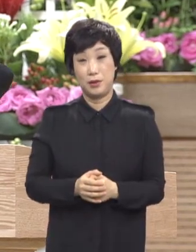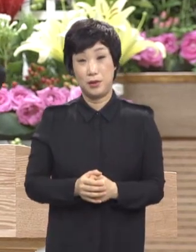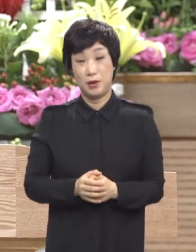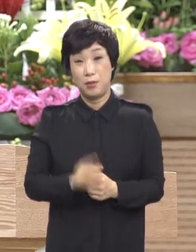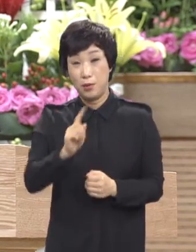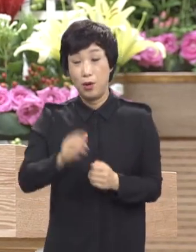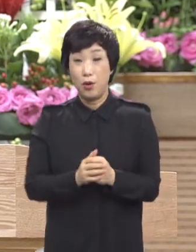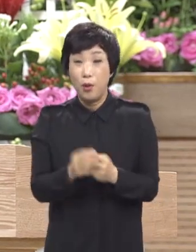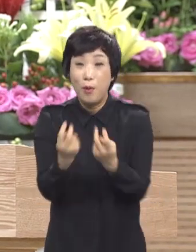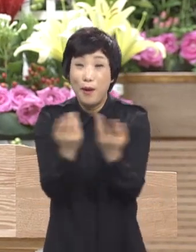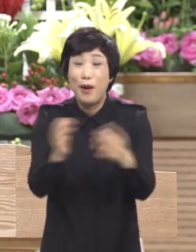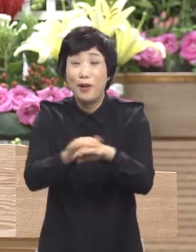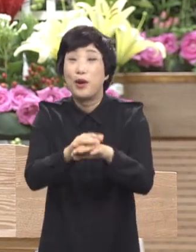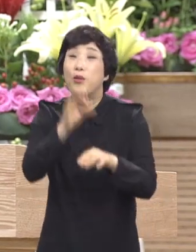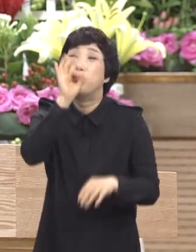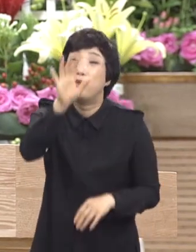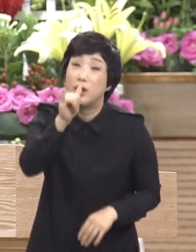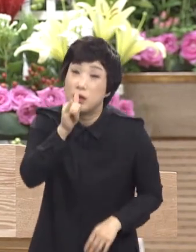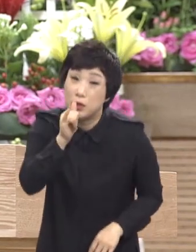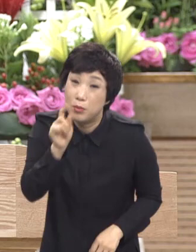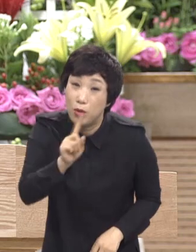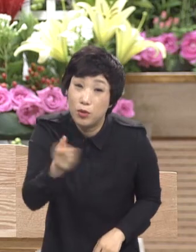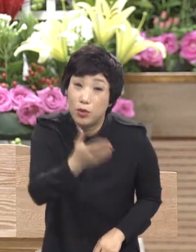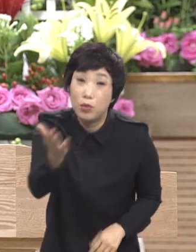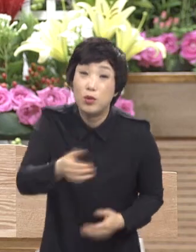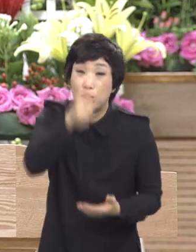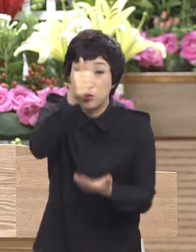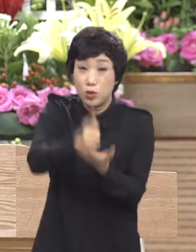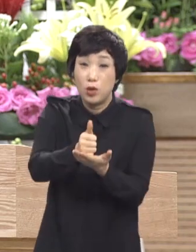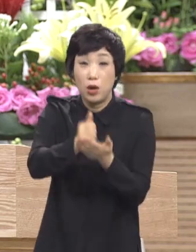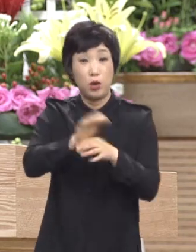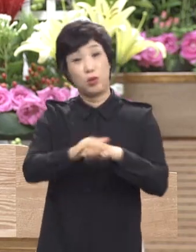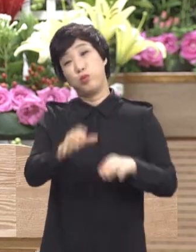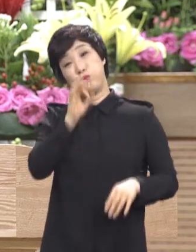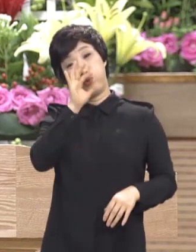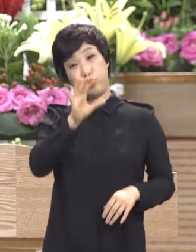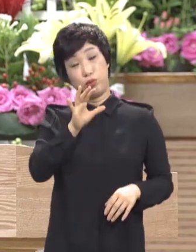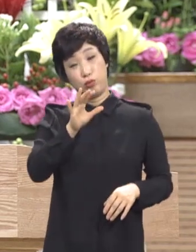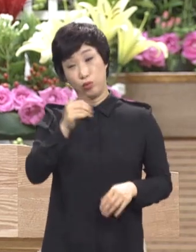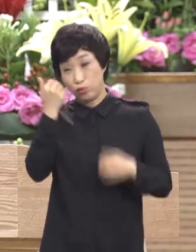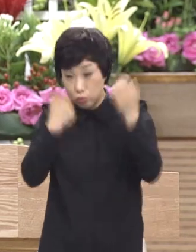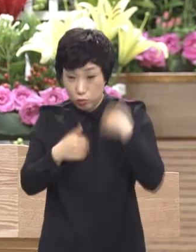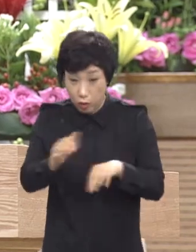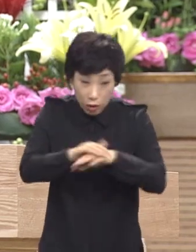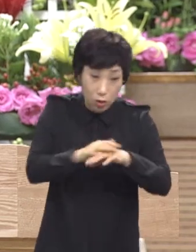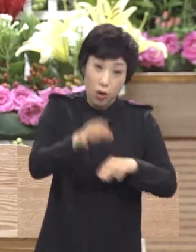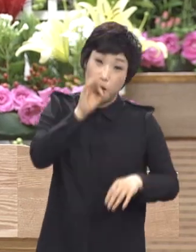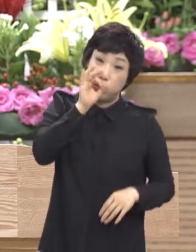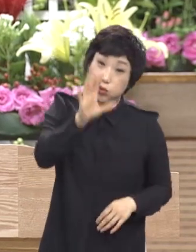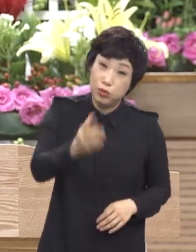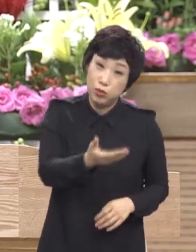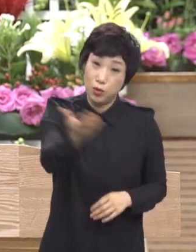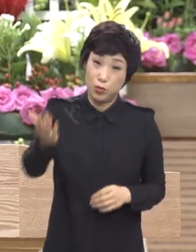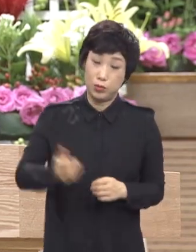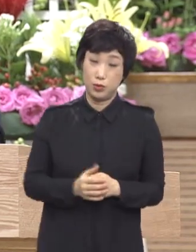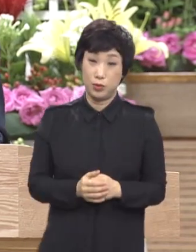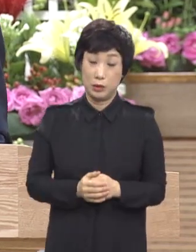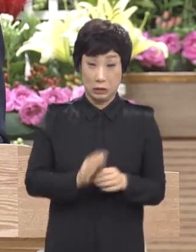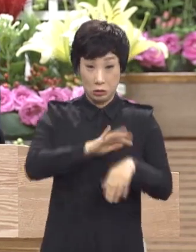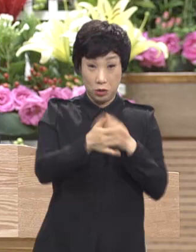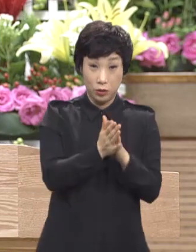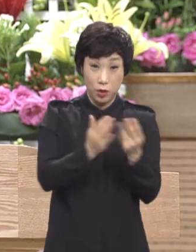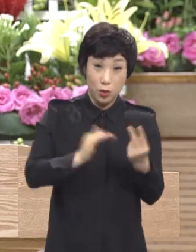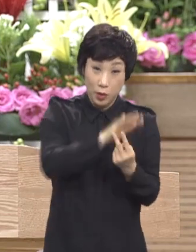도무지 손도 못 대는 게 뭐냐? 이 죄에 대한 문제. 아무도 손을 대지 못합니다.